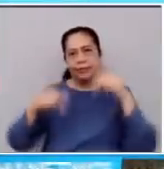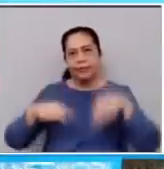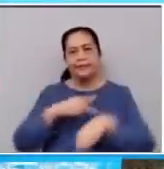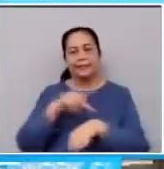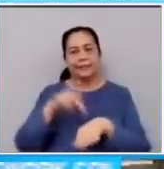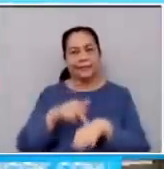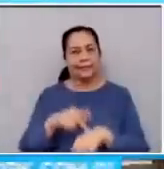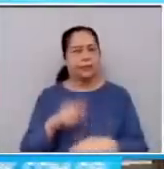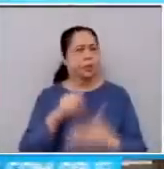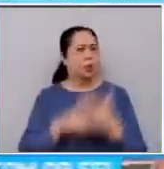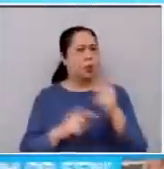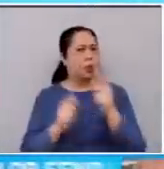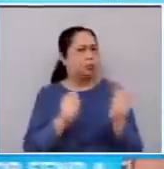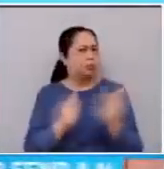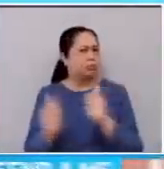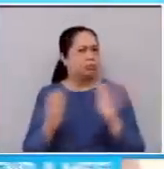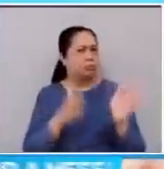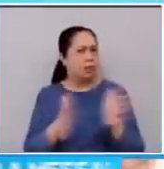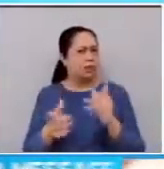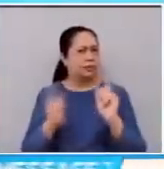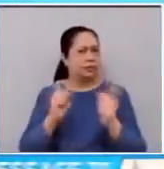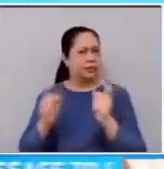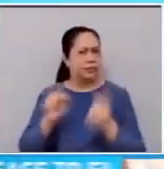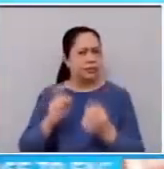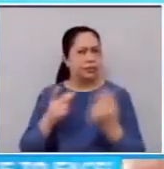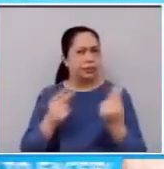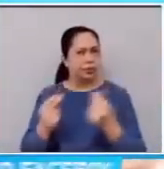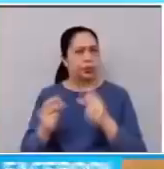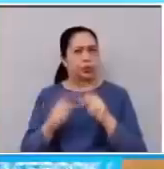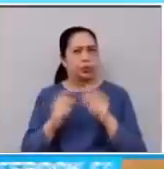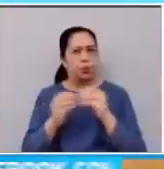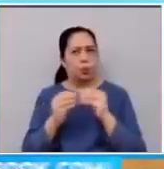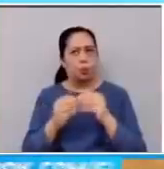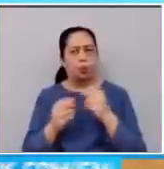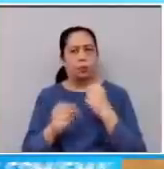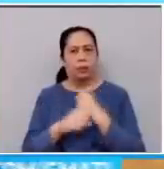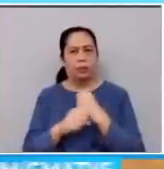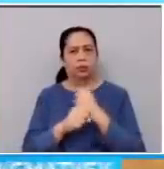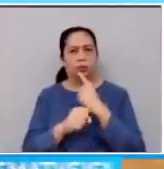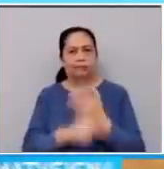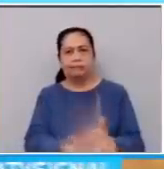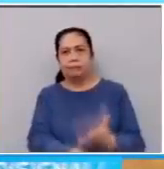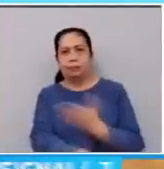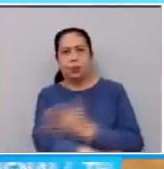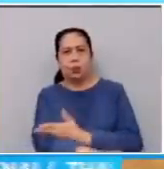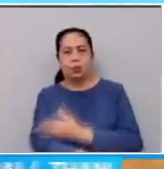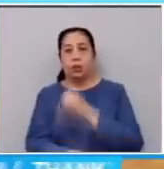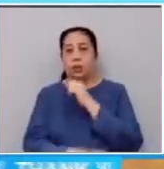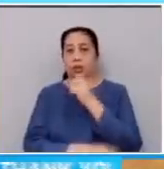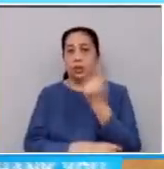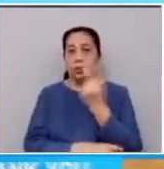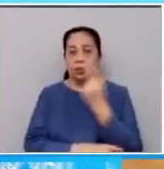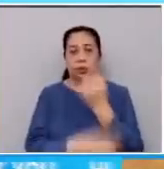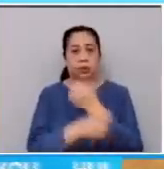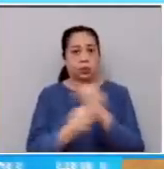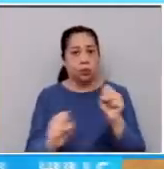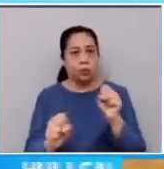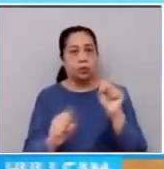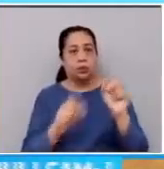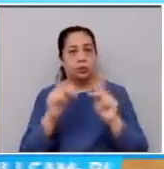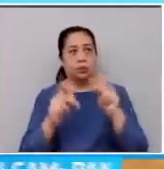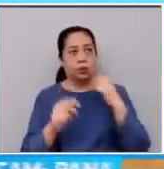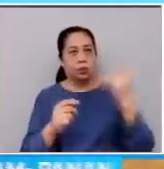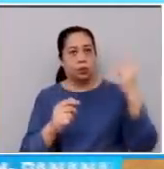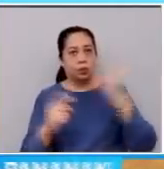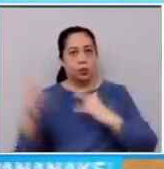mga arrangement at mga changes na ginawa po ninyo para mas ma-improve hindi lang yung seguridad ng mga bibisita pero yung